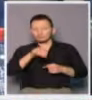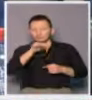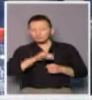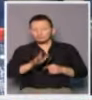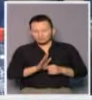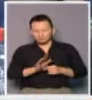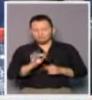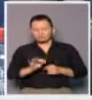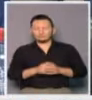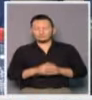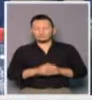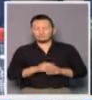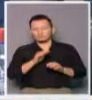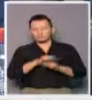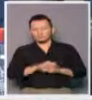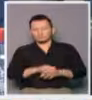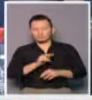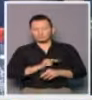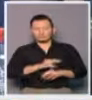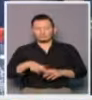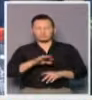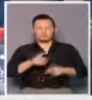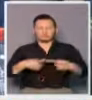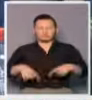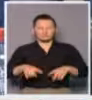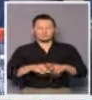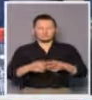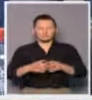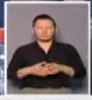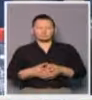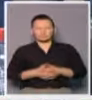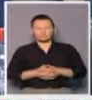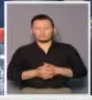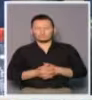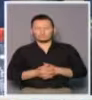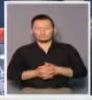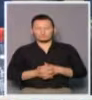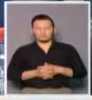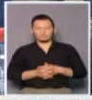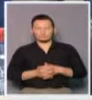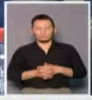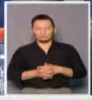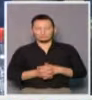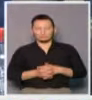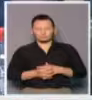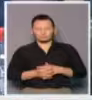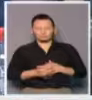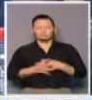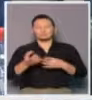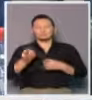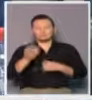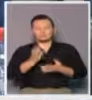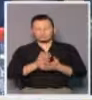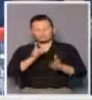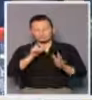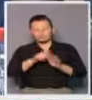непрофессиональные медиаторы, да, которые фактически работают в общественном поле, как общественный институт. У нас есть и настолько